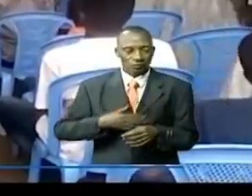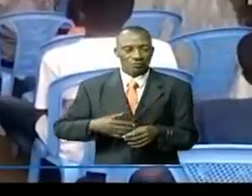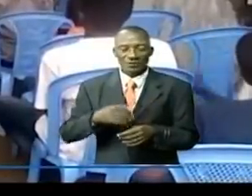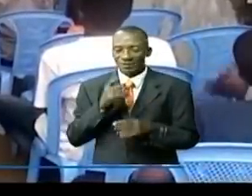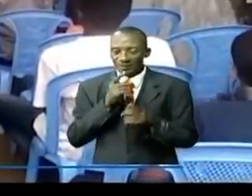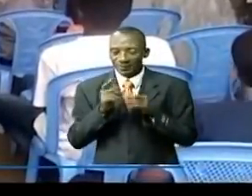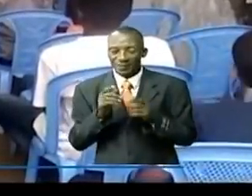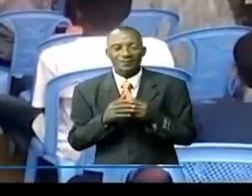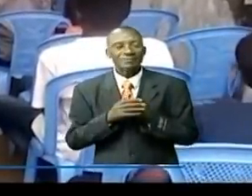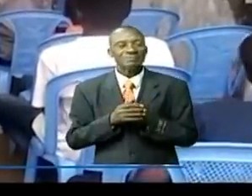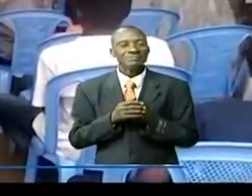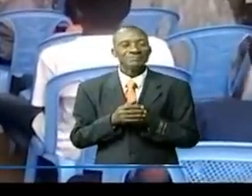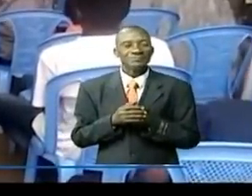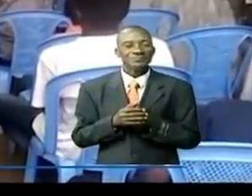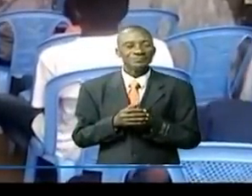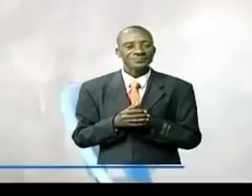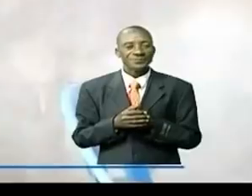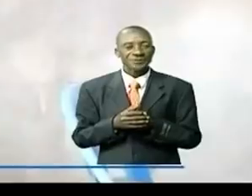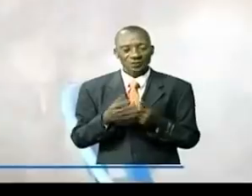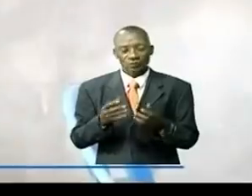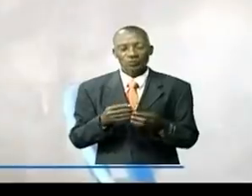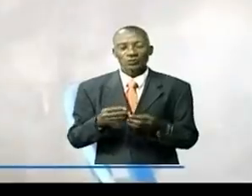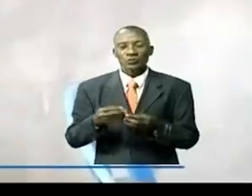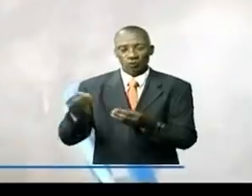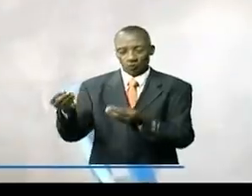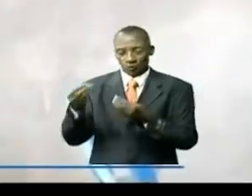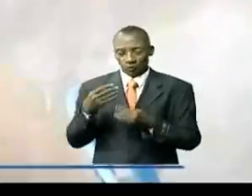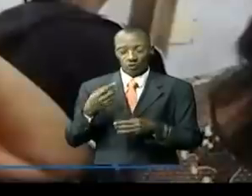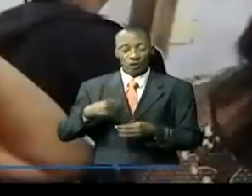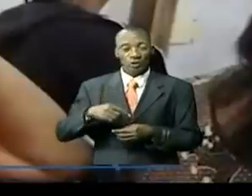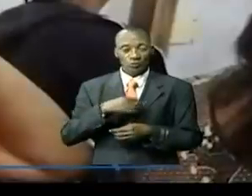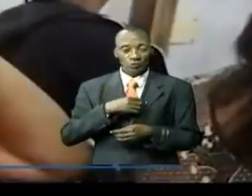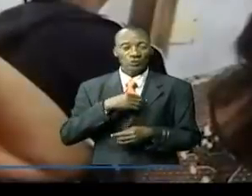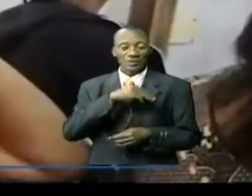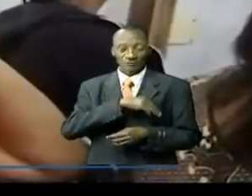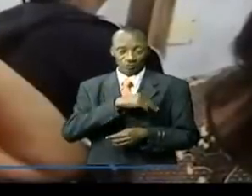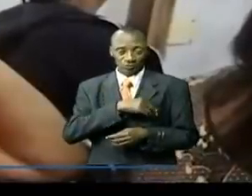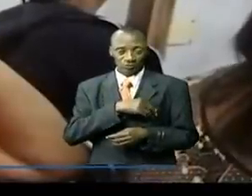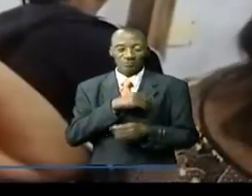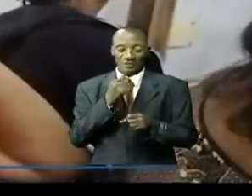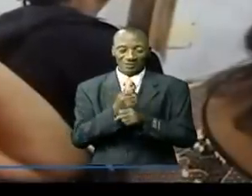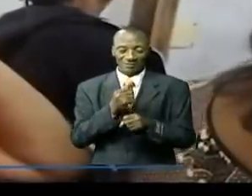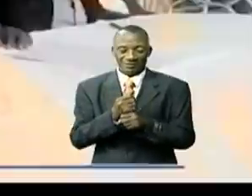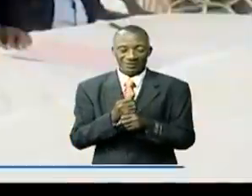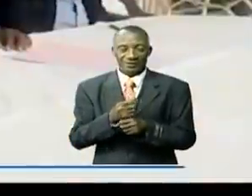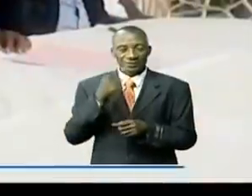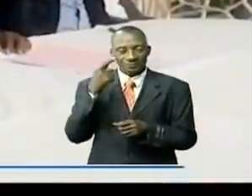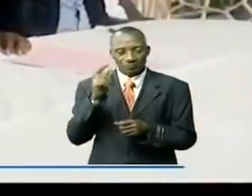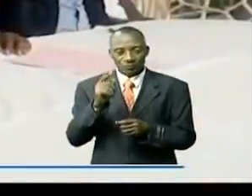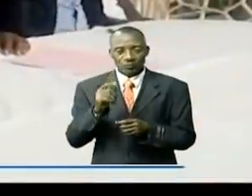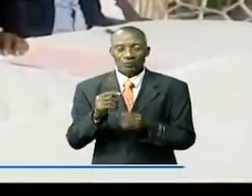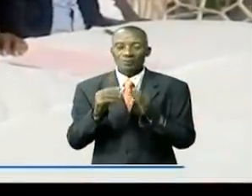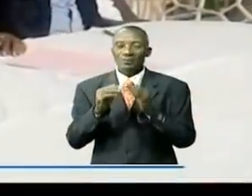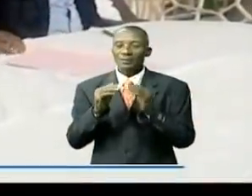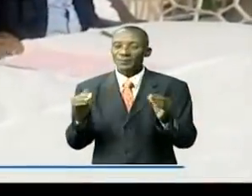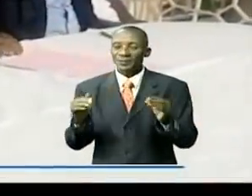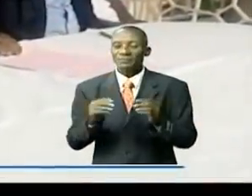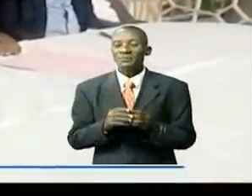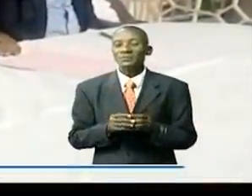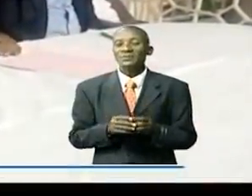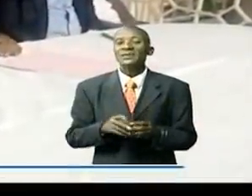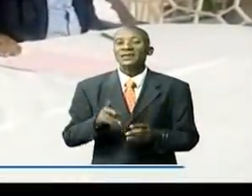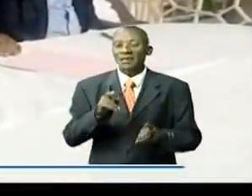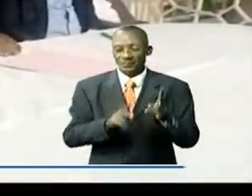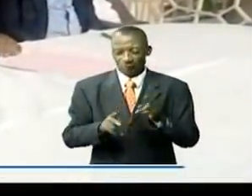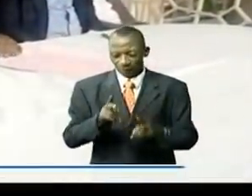qui est confiée un bourgmestre, c'est en notre terme, c'est un ministre de l'Intérieur à miniature. C'est-à-dire d'abord c'est la sécurité et l'environnement et